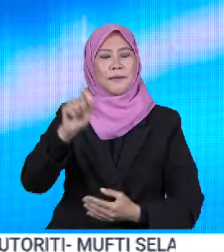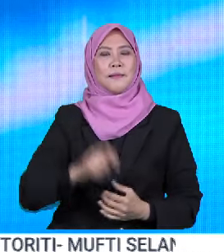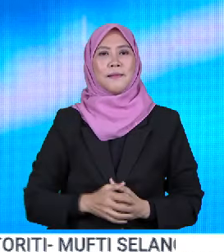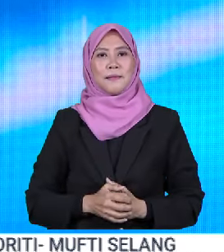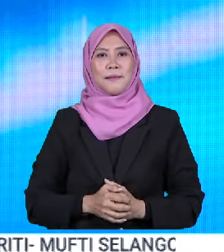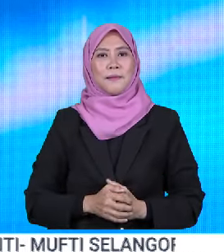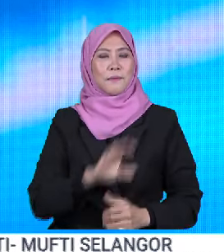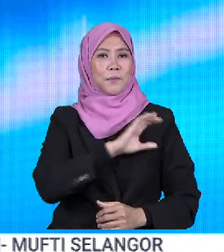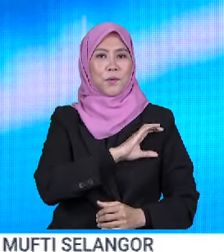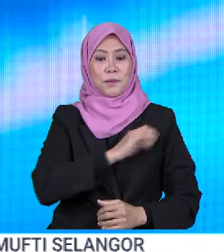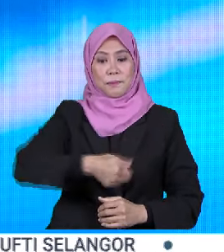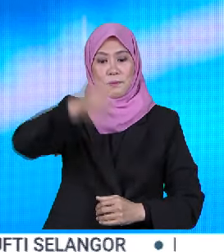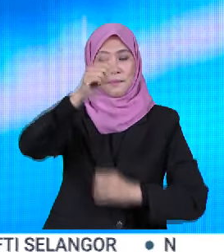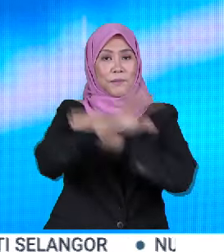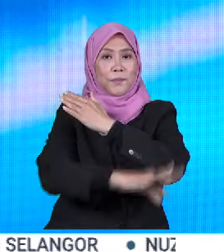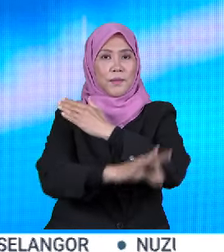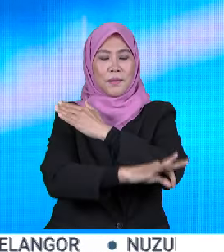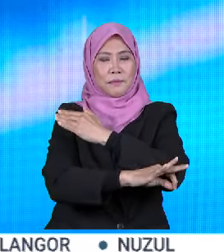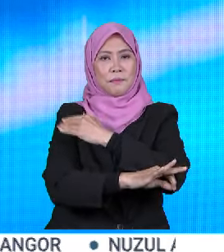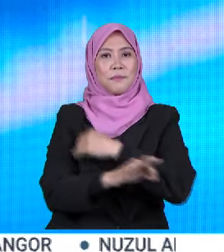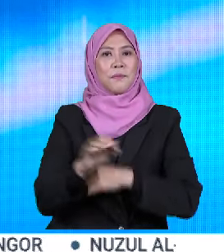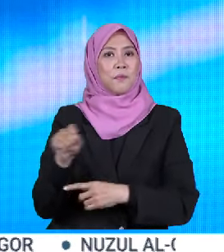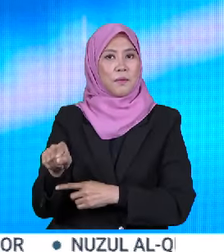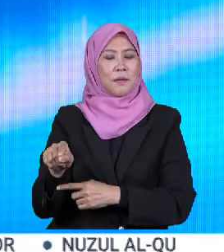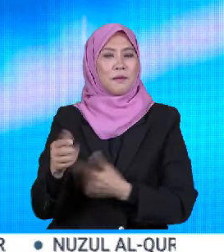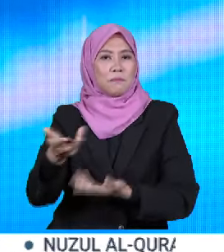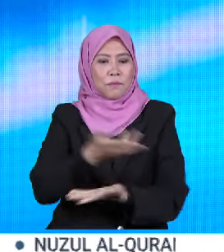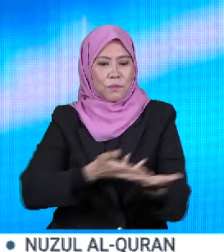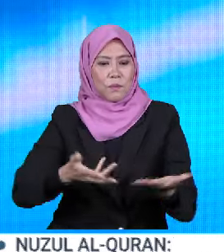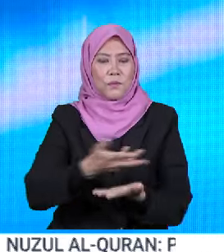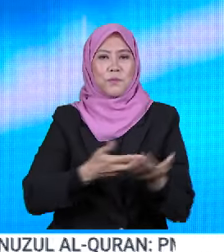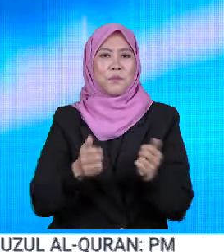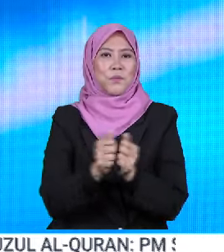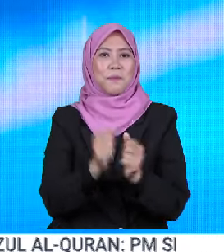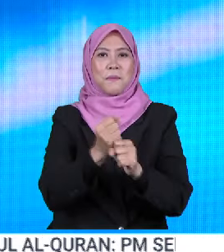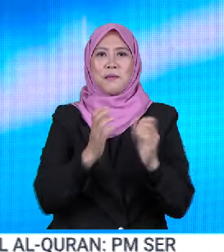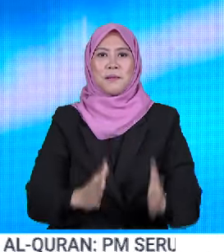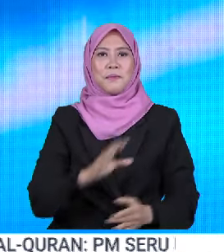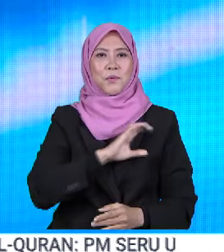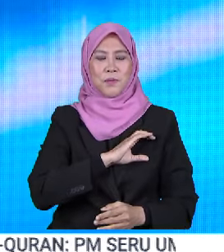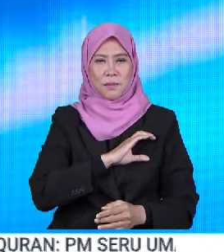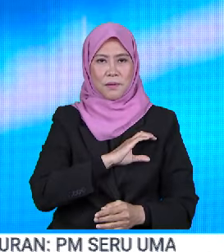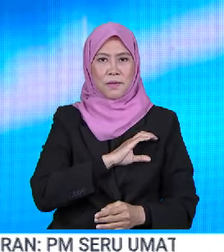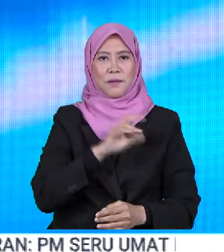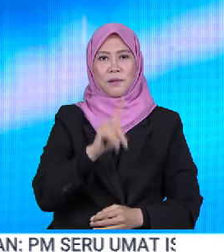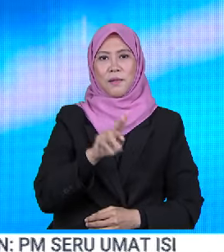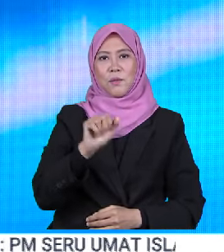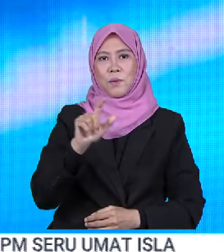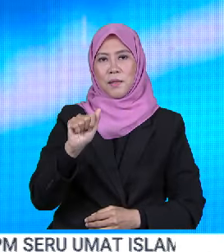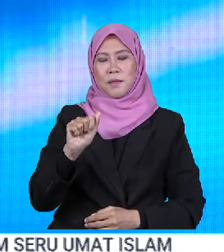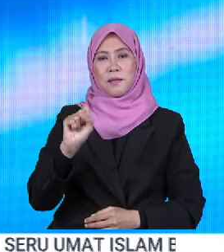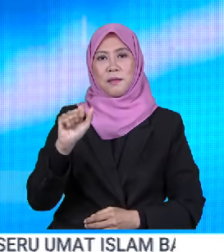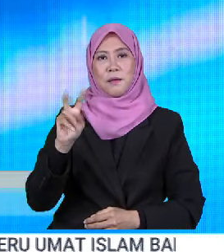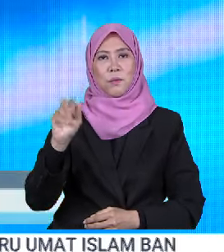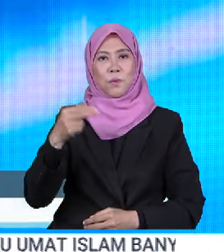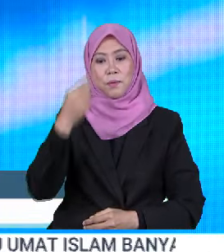ketua polisi Negeri 9 Datuk Ahmad zafir Muhammad Yusuf menyatu di warga Balai sawah dan wantau menuju